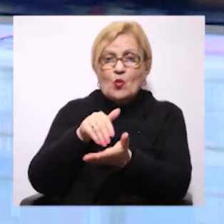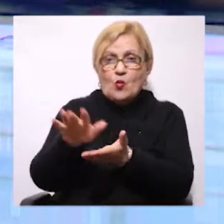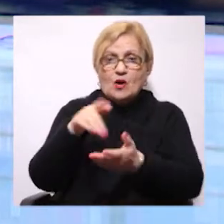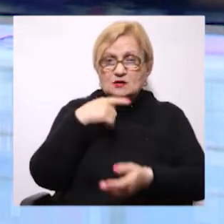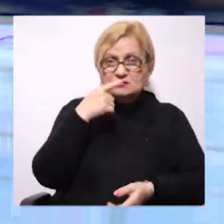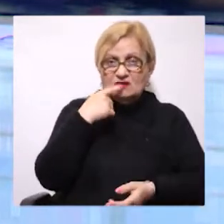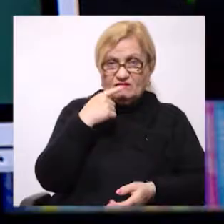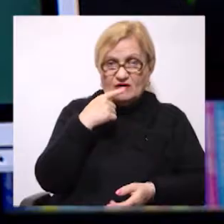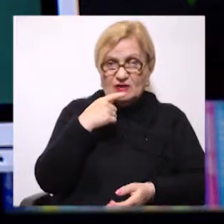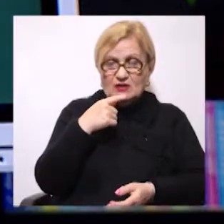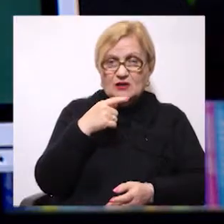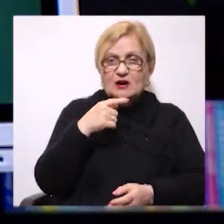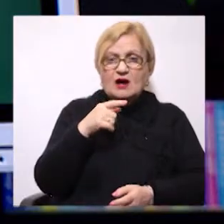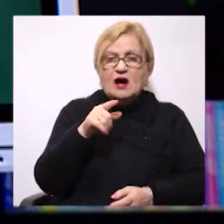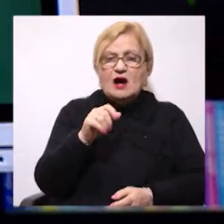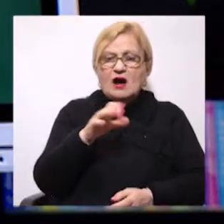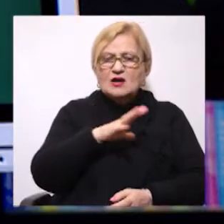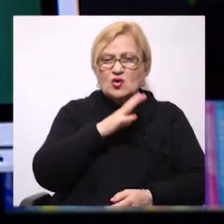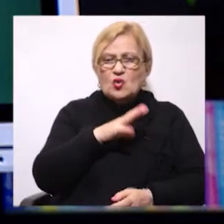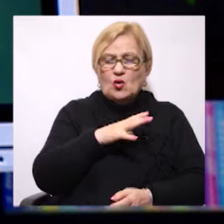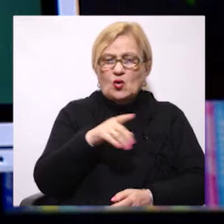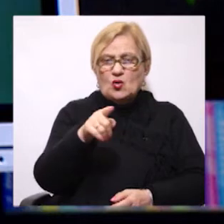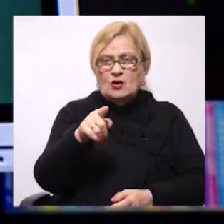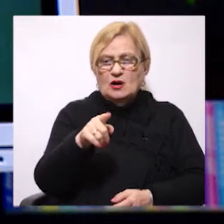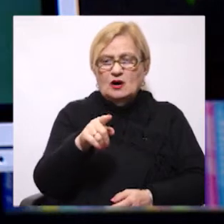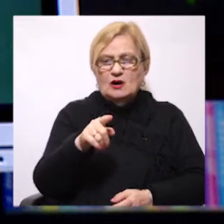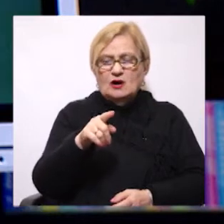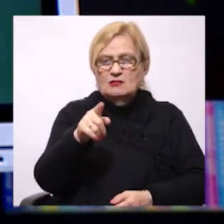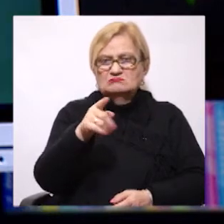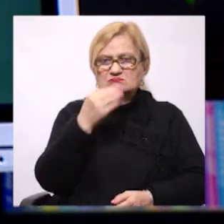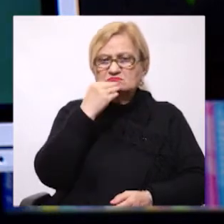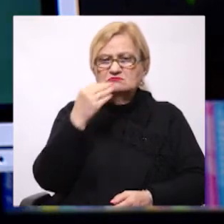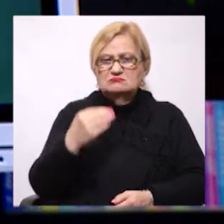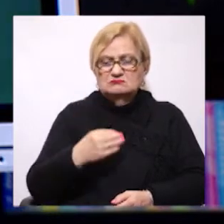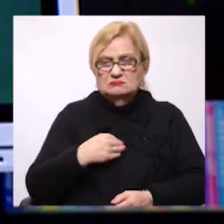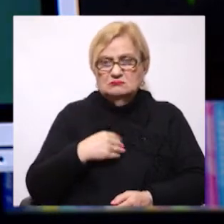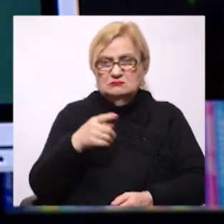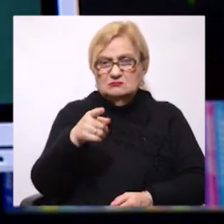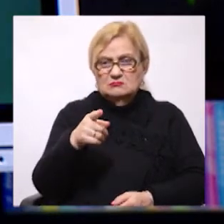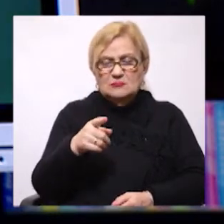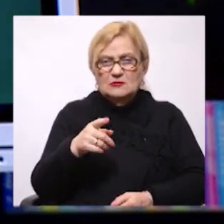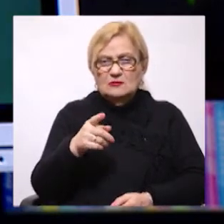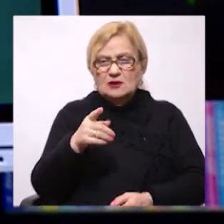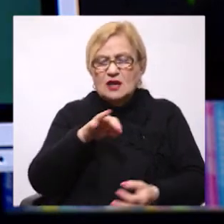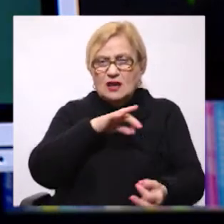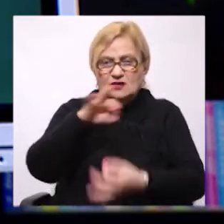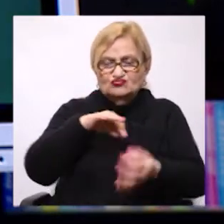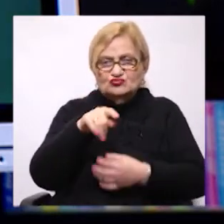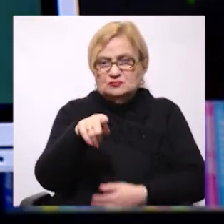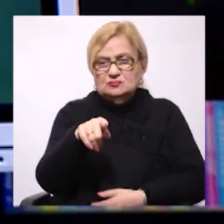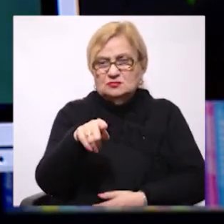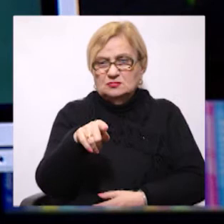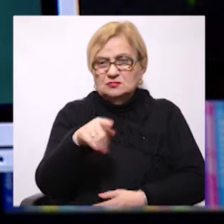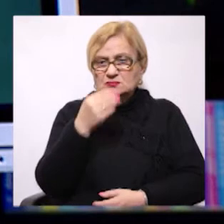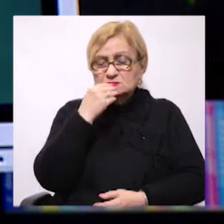ასოების გამოყენებაზე, რომლებსაც არ ჰქონდათ ფუნქცია, დანიშნულება. და ასეთი